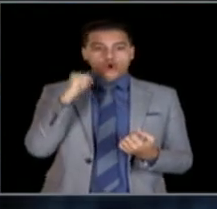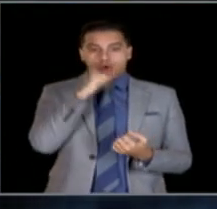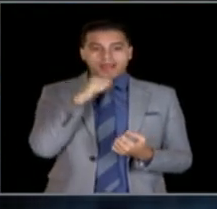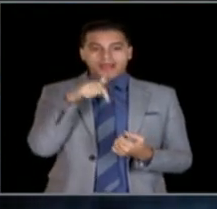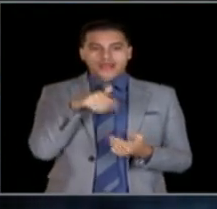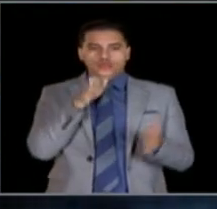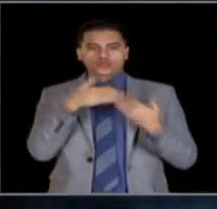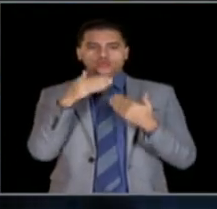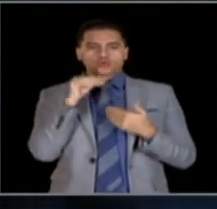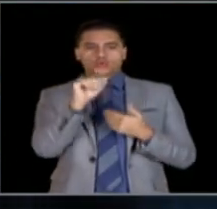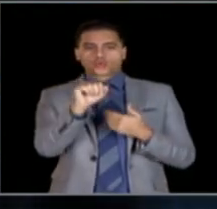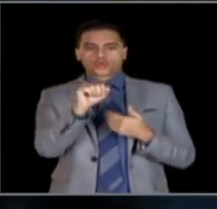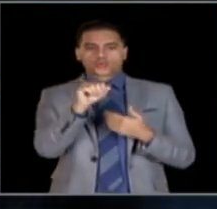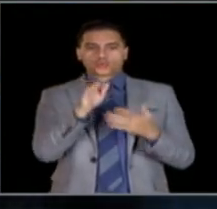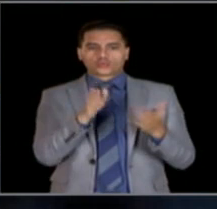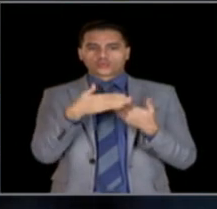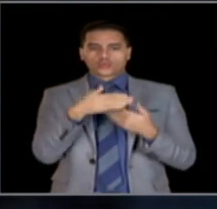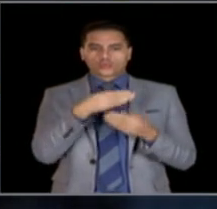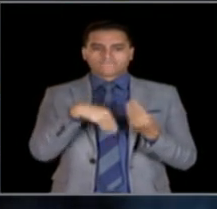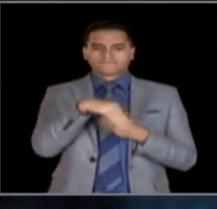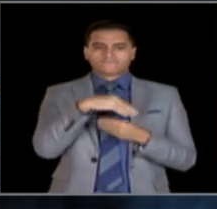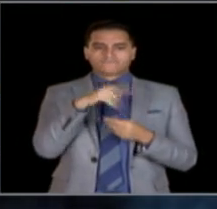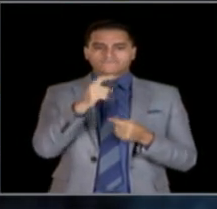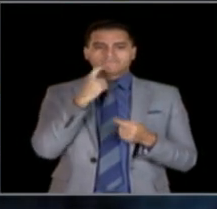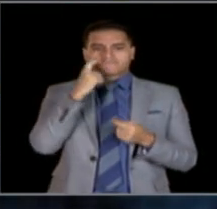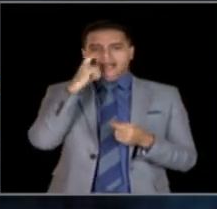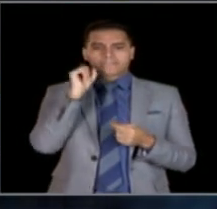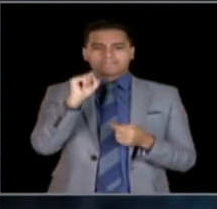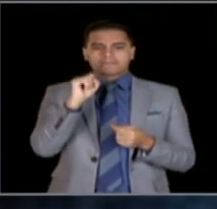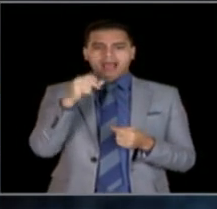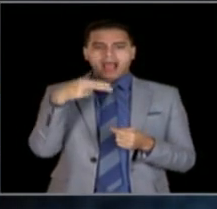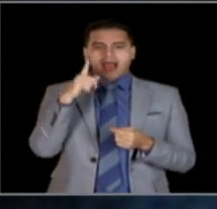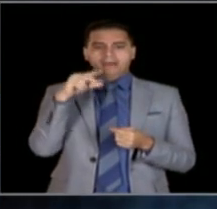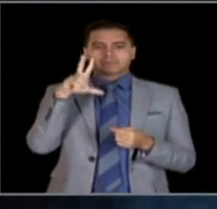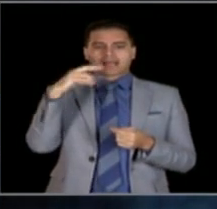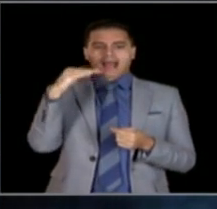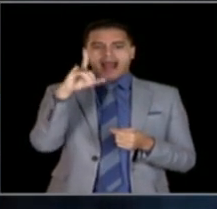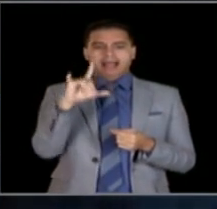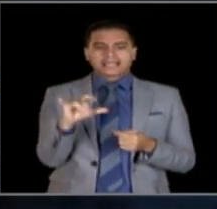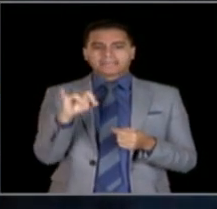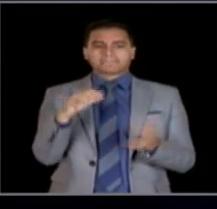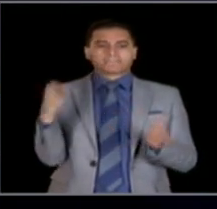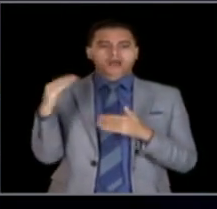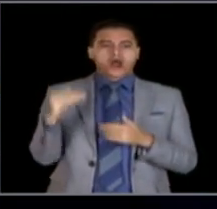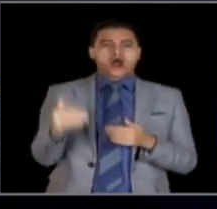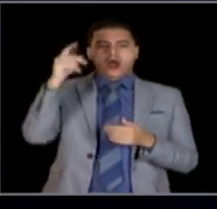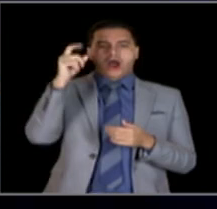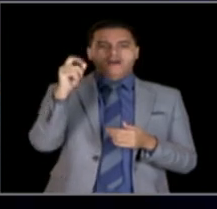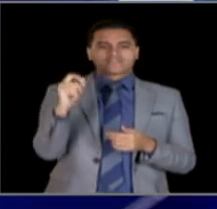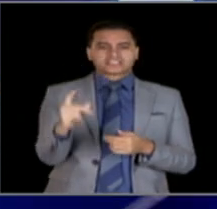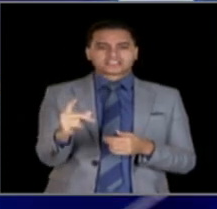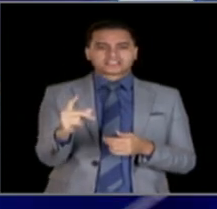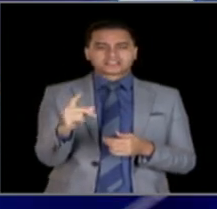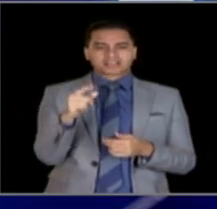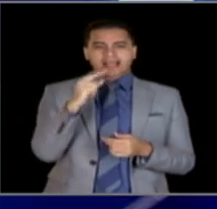من هو ملحن اغنيه تخونوه للفنان عبد الحليم حافظ كلمات اسماعيل الحروب